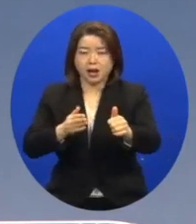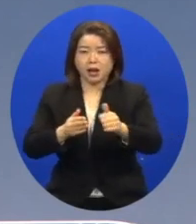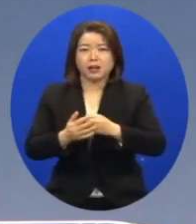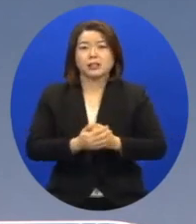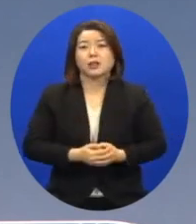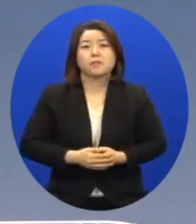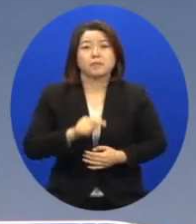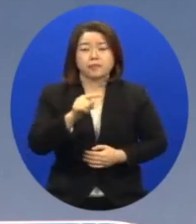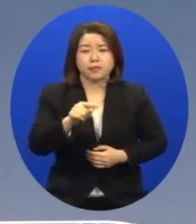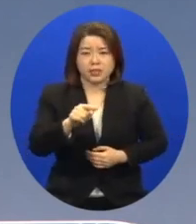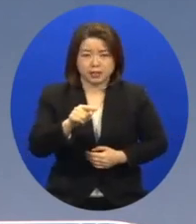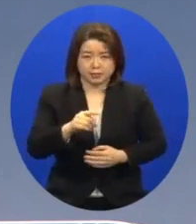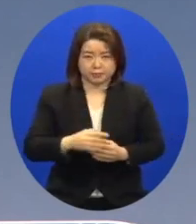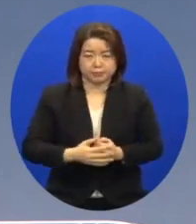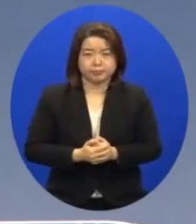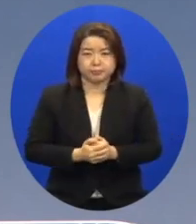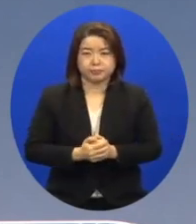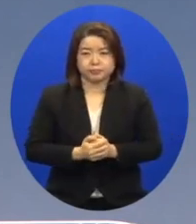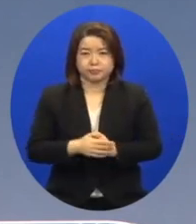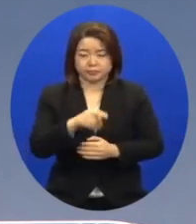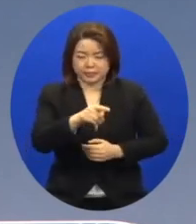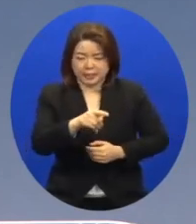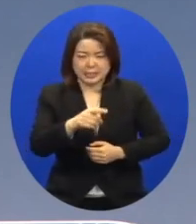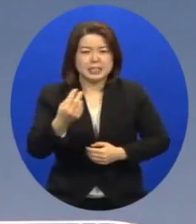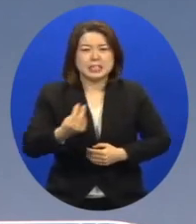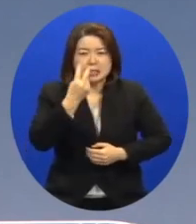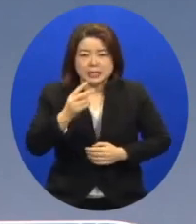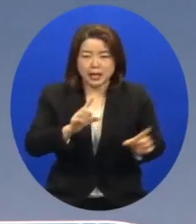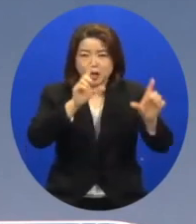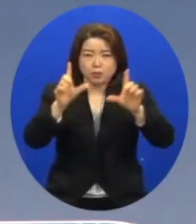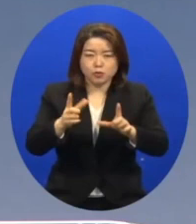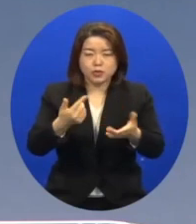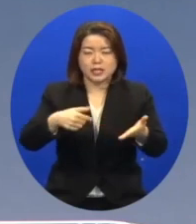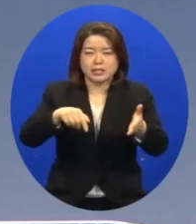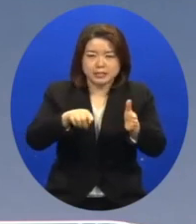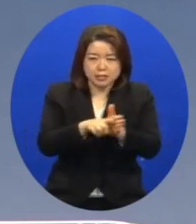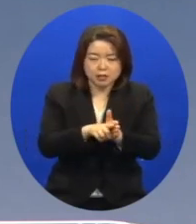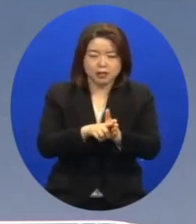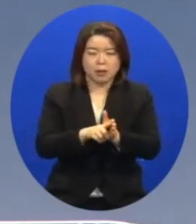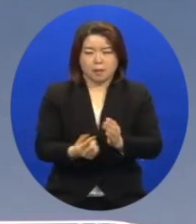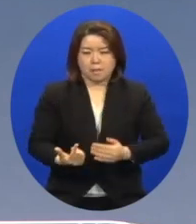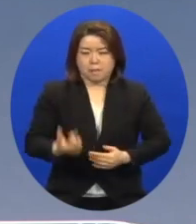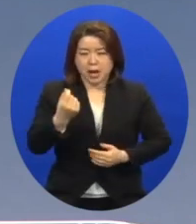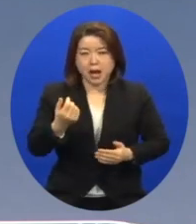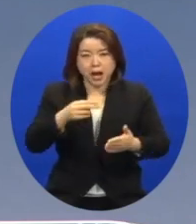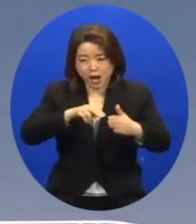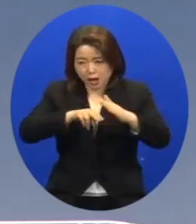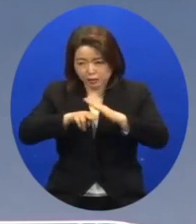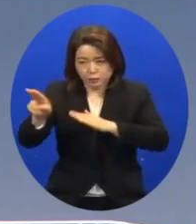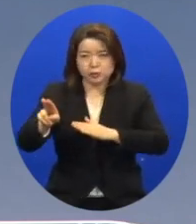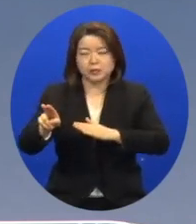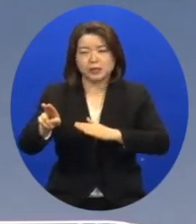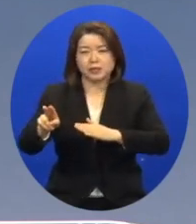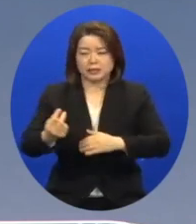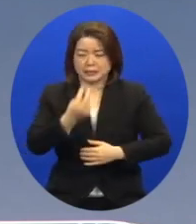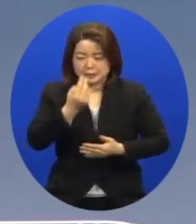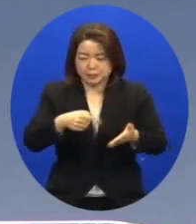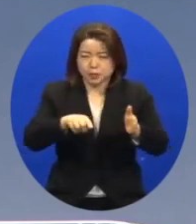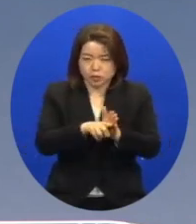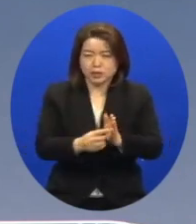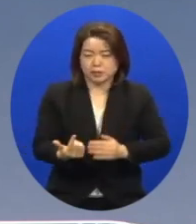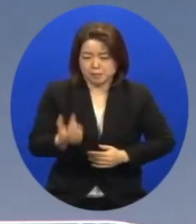폰 런 포 유 얼 r 당신의 삶을 살리 내기 위해서 생명을 위해서